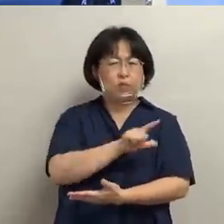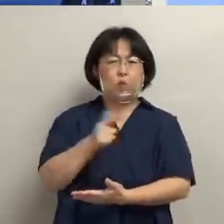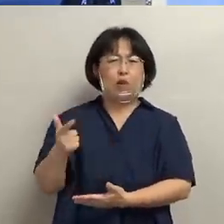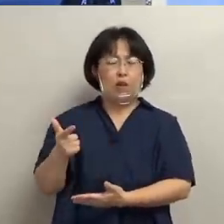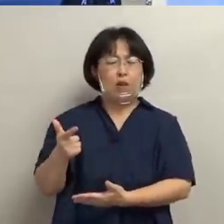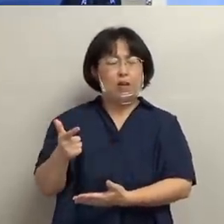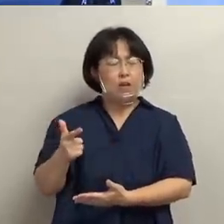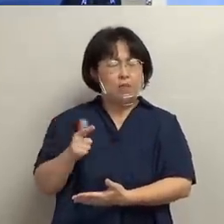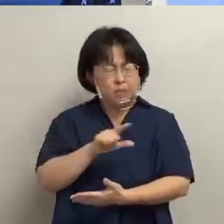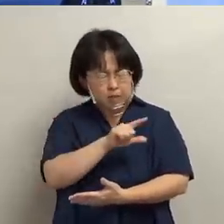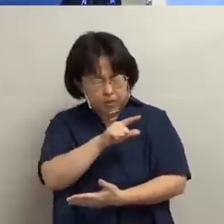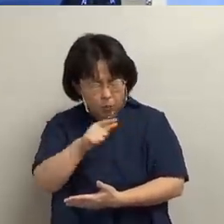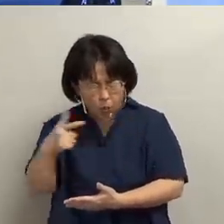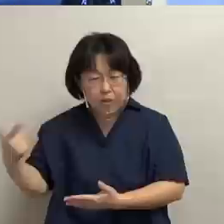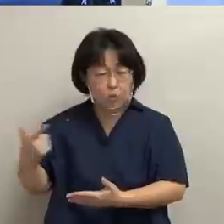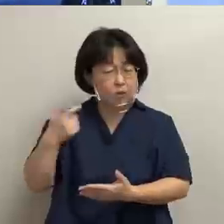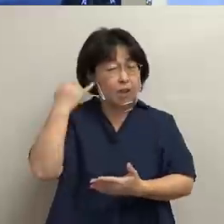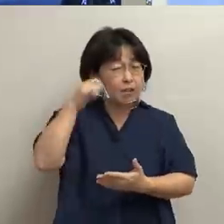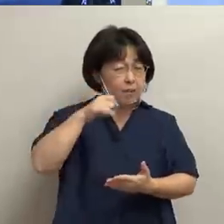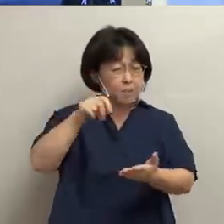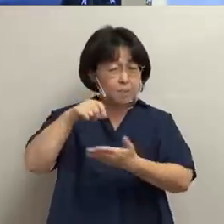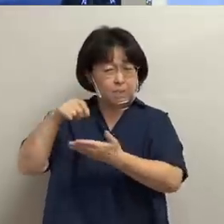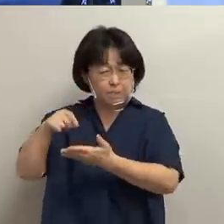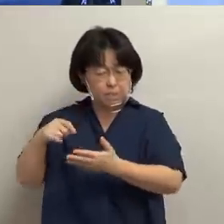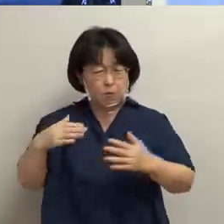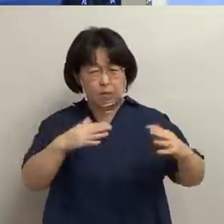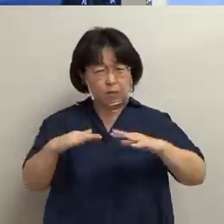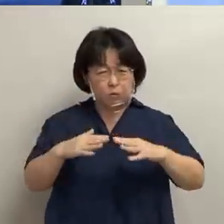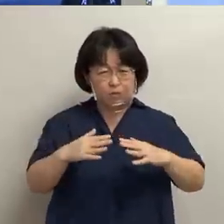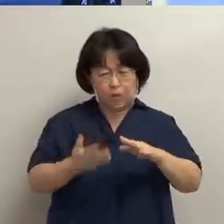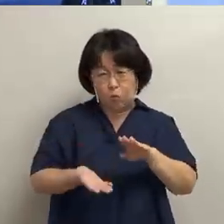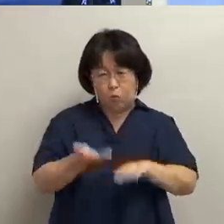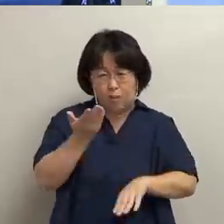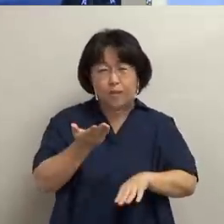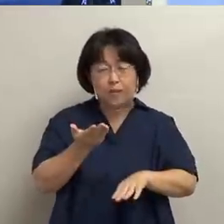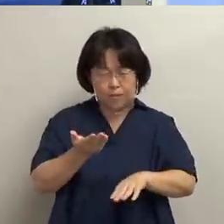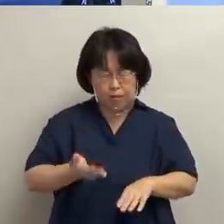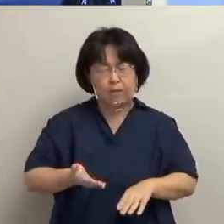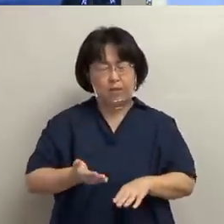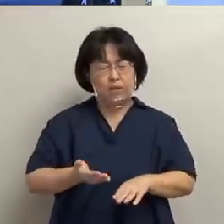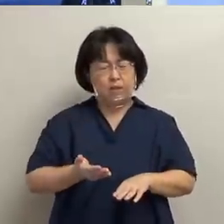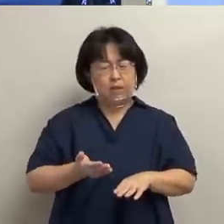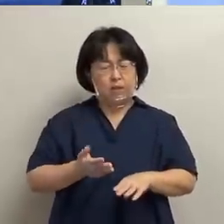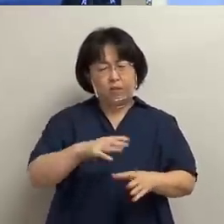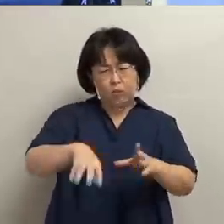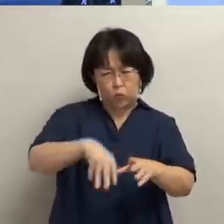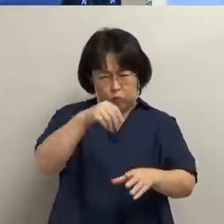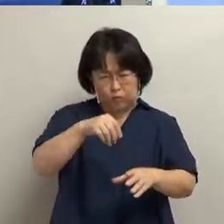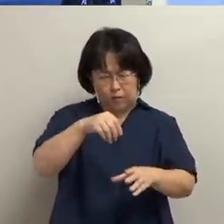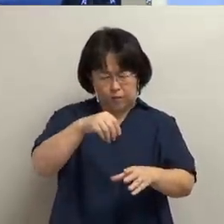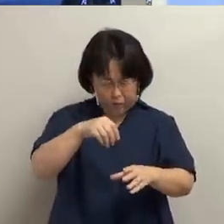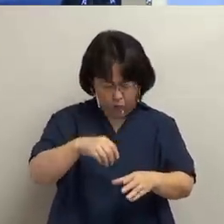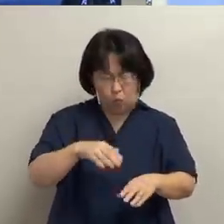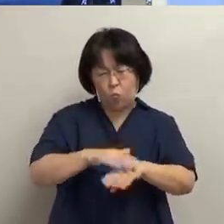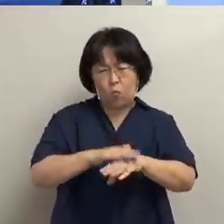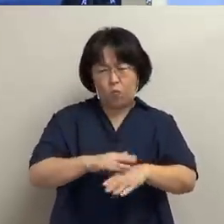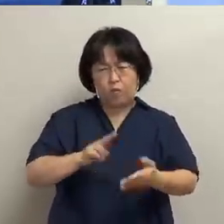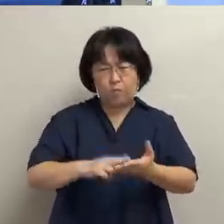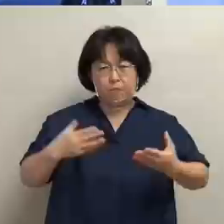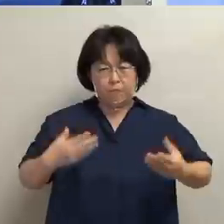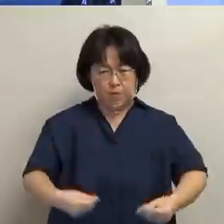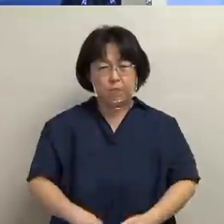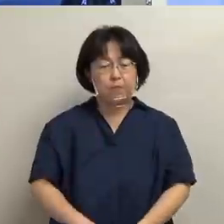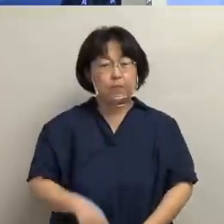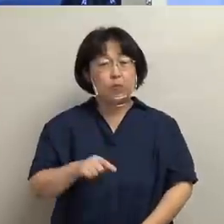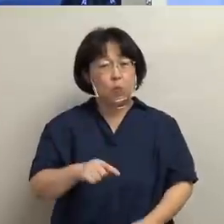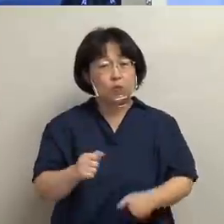ことをいるですねあのリサーチをした上で我々としてこういう方針を決めたということですなお本事業に際し